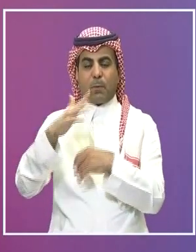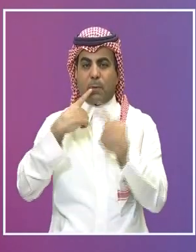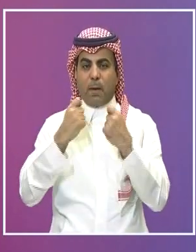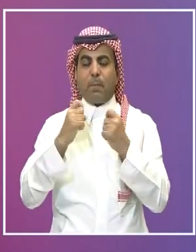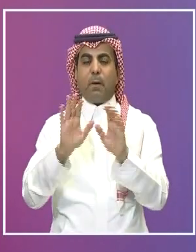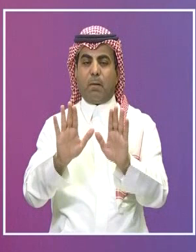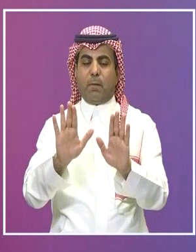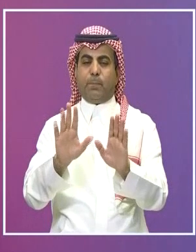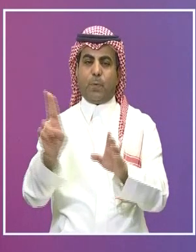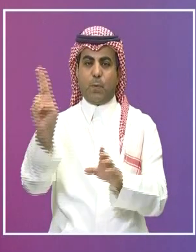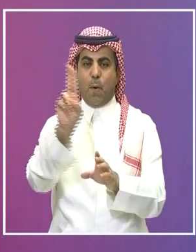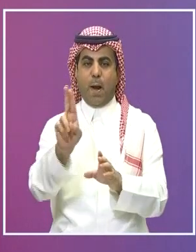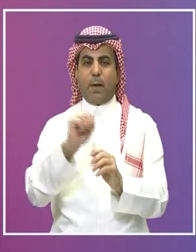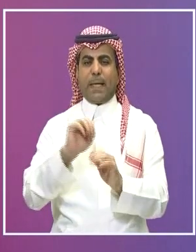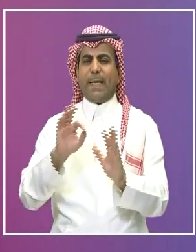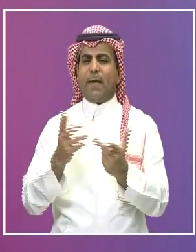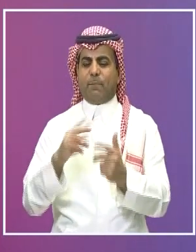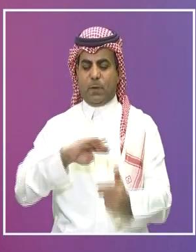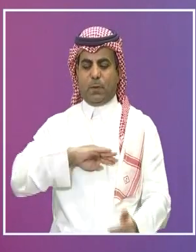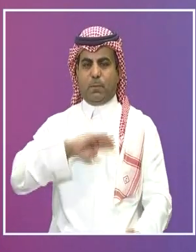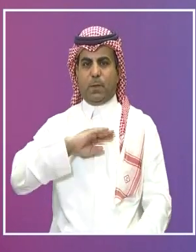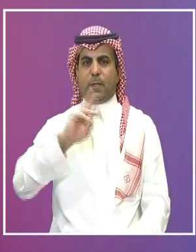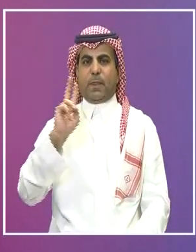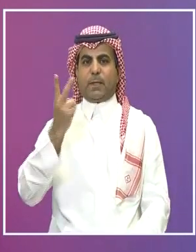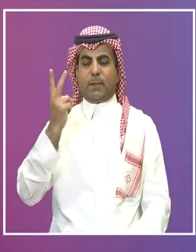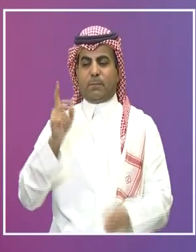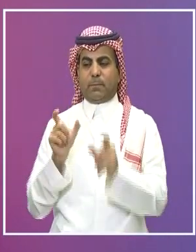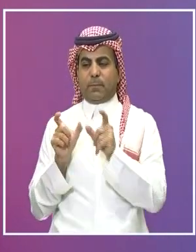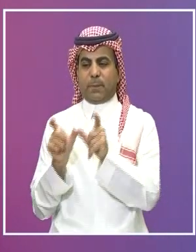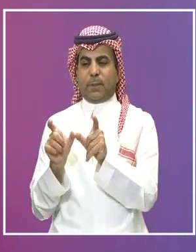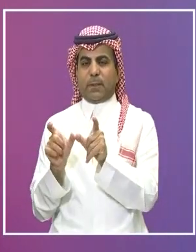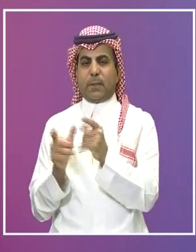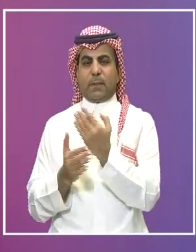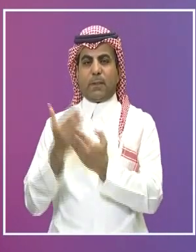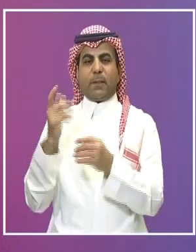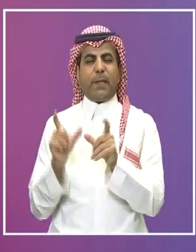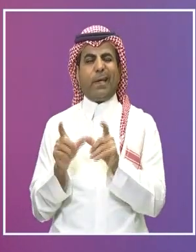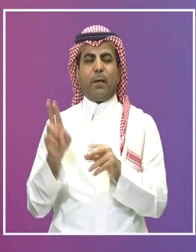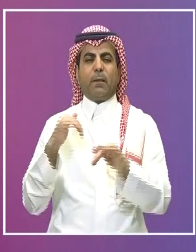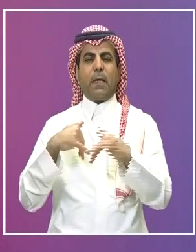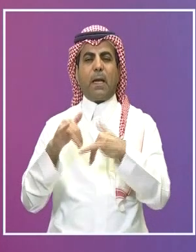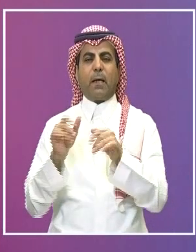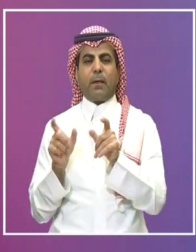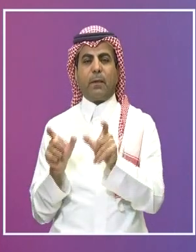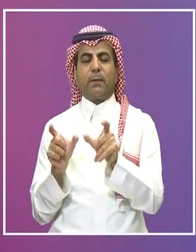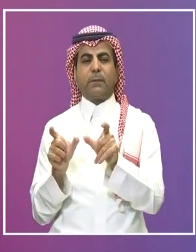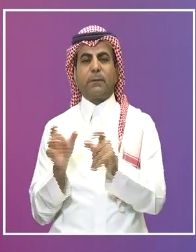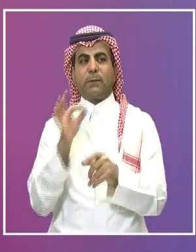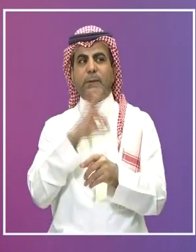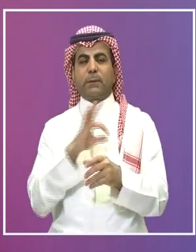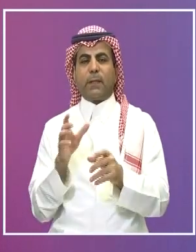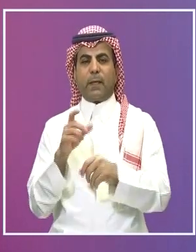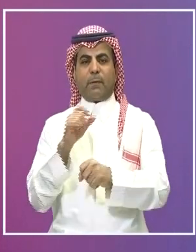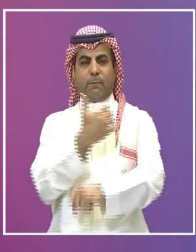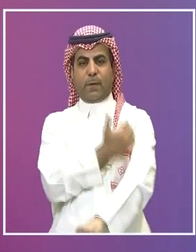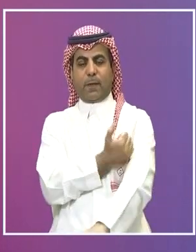سن 12 من العمر حتى تستجد مستجدات تتعلق بأمور إمكانية استفادتهم من اللقاحات؟